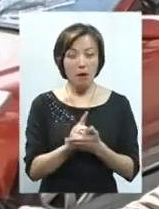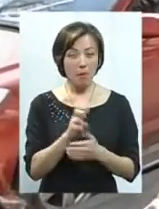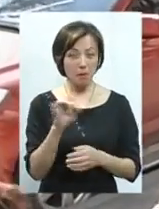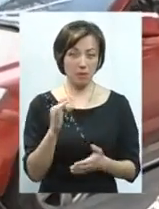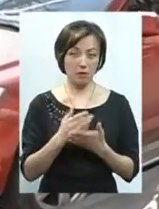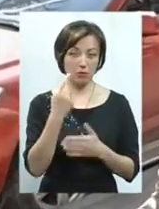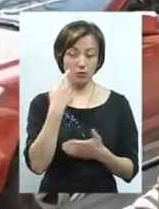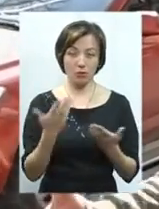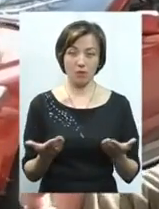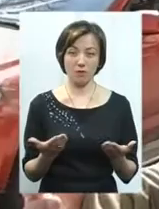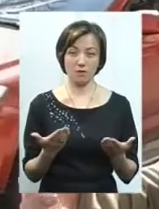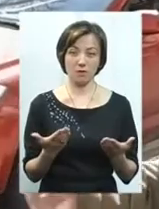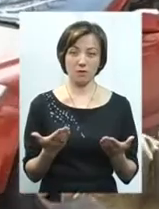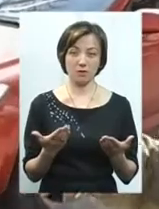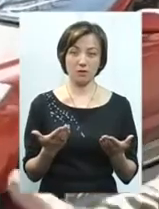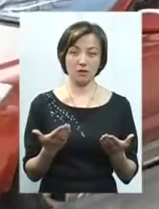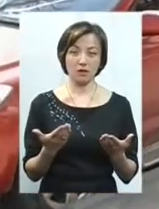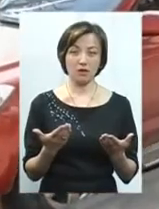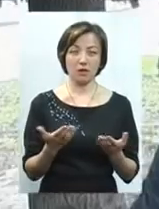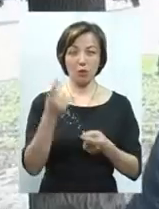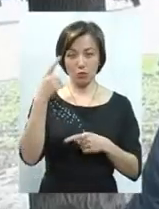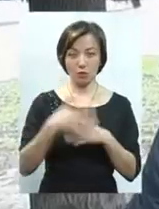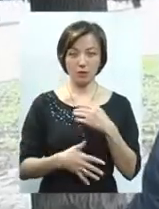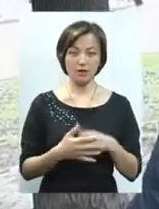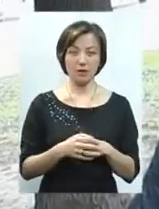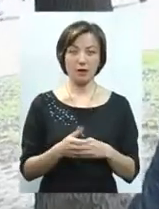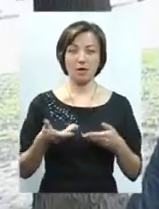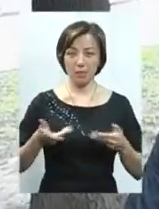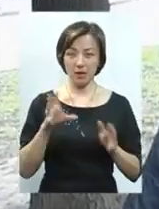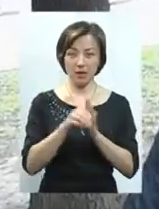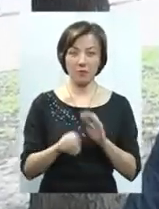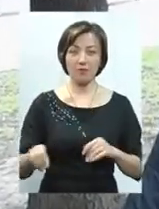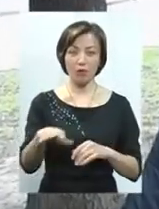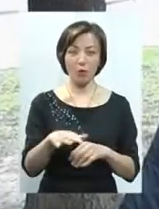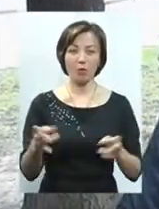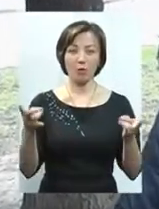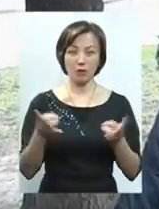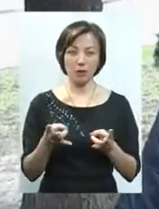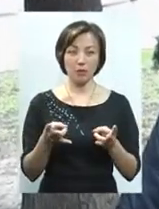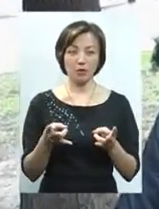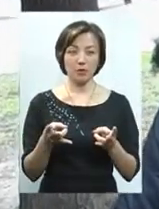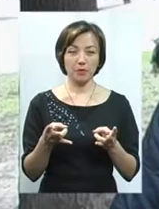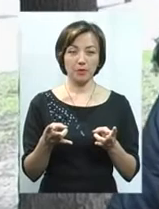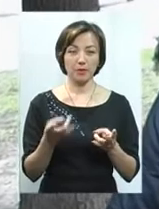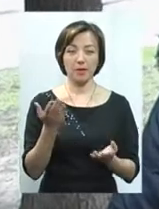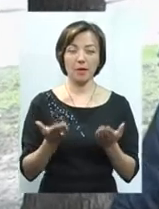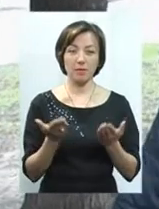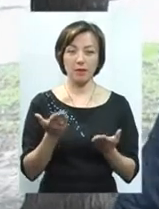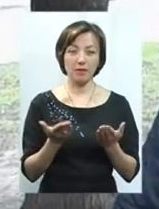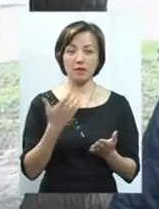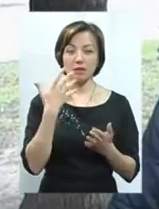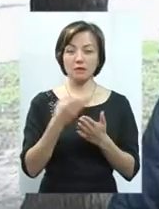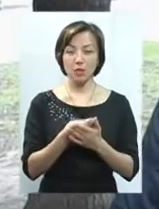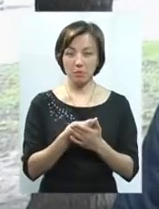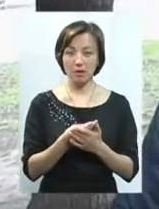якусь совість, якісь розуміння. Ми ж йдемо в Європу, тому потрібно, напевне, за